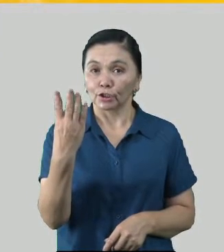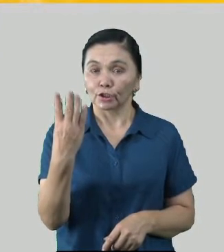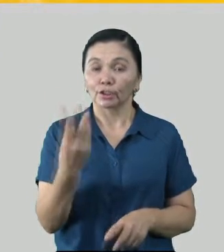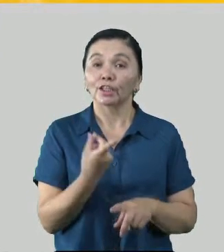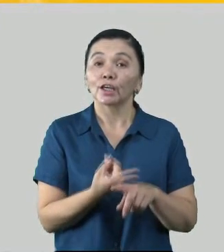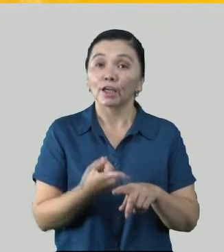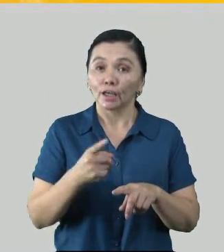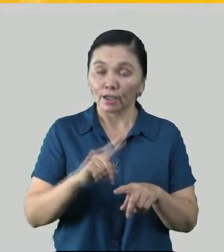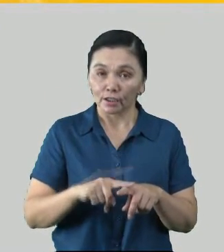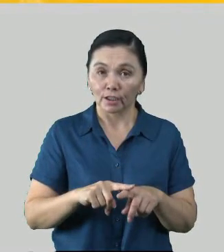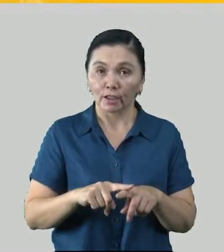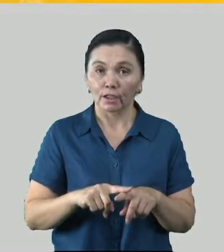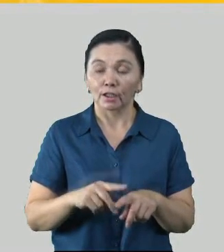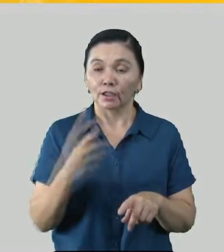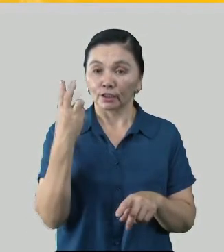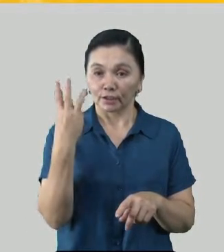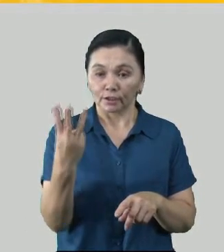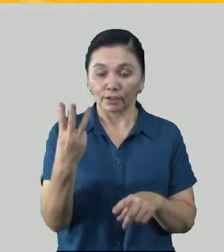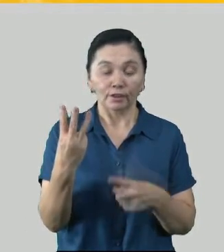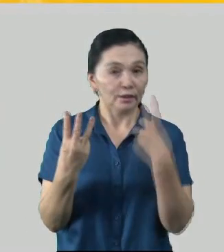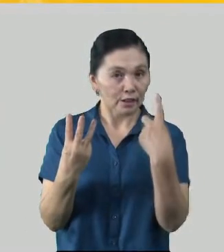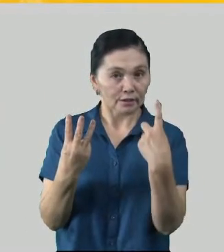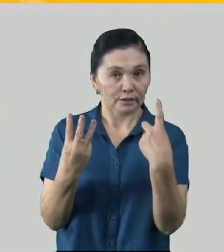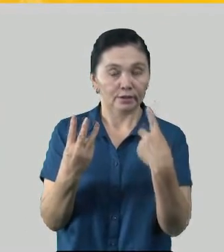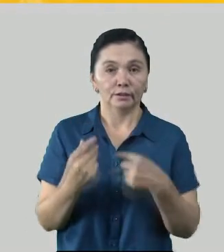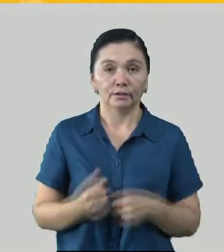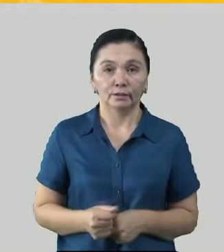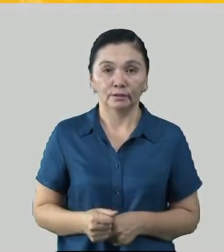4 это 3 и 1.